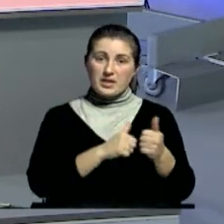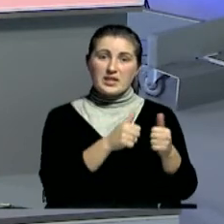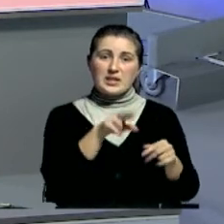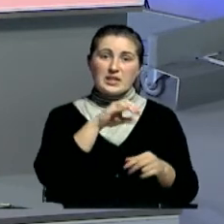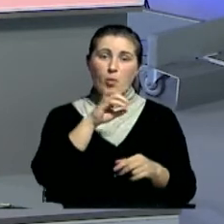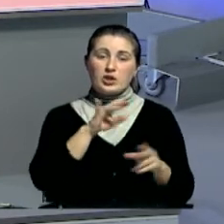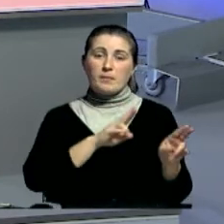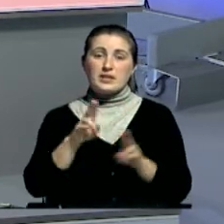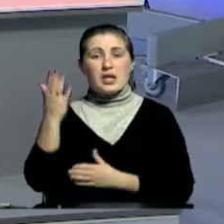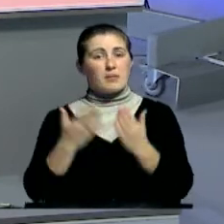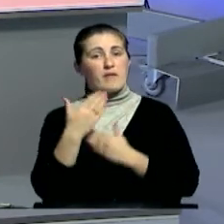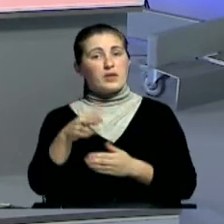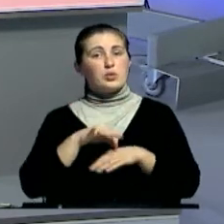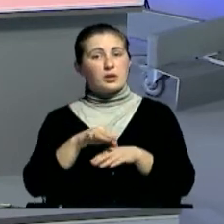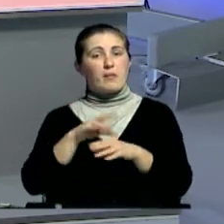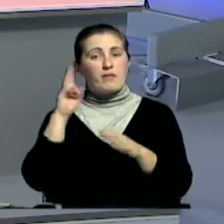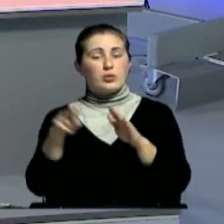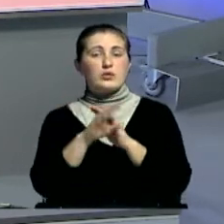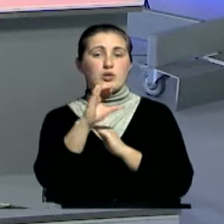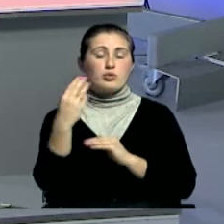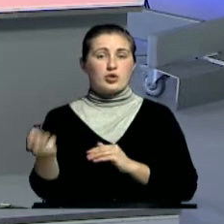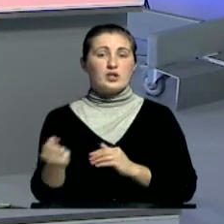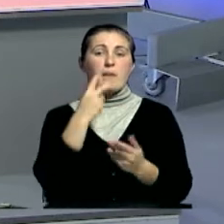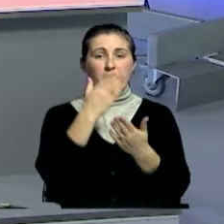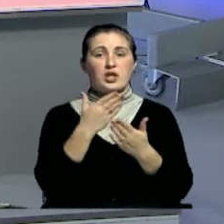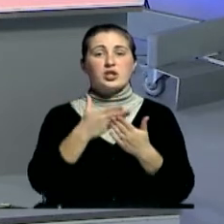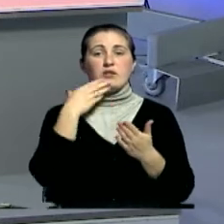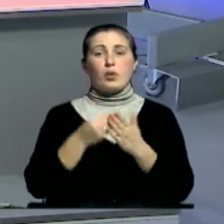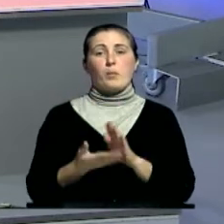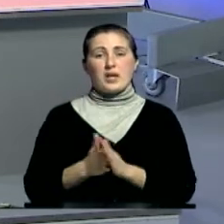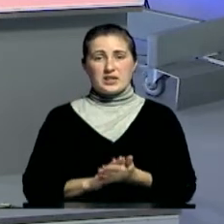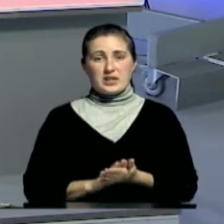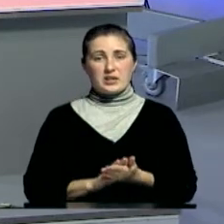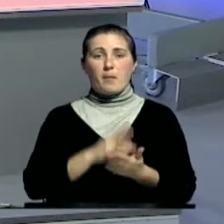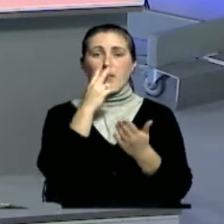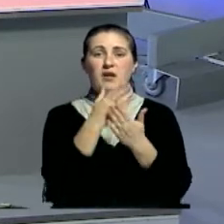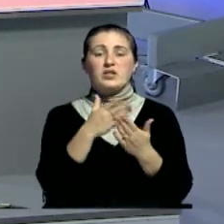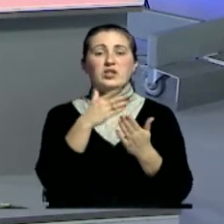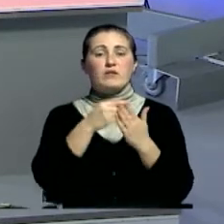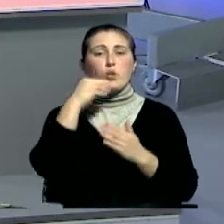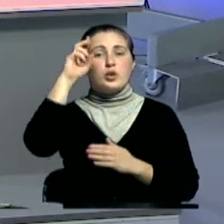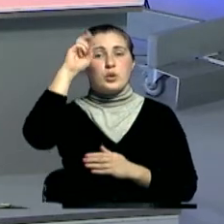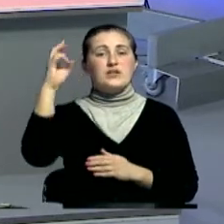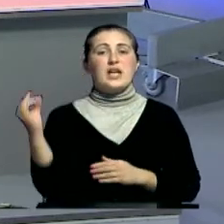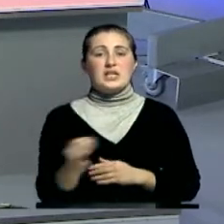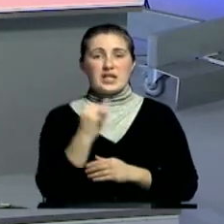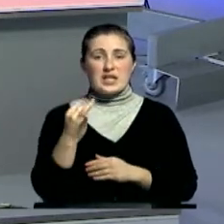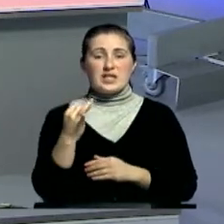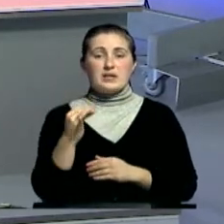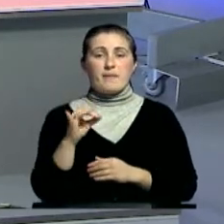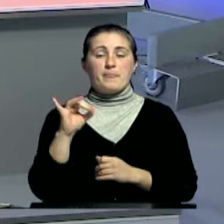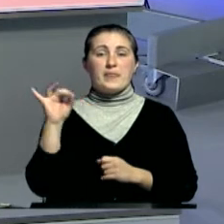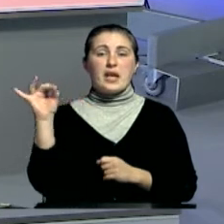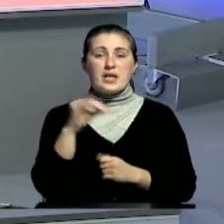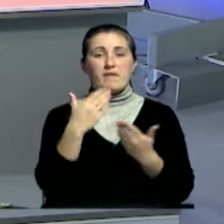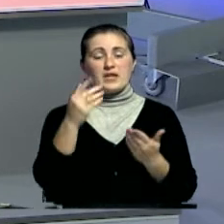демократические принципы, либо вы идете на поводу у Соединенных Штатов. Покажите свою позицию, проявите свой государственный интерес. И